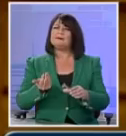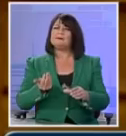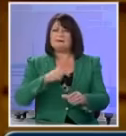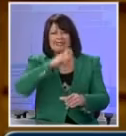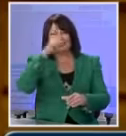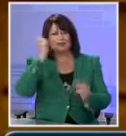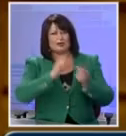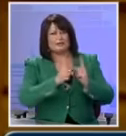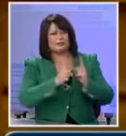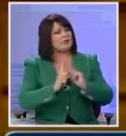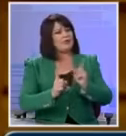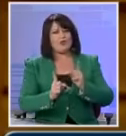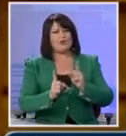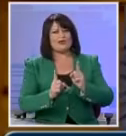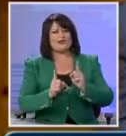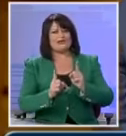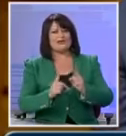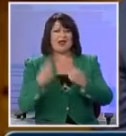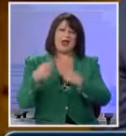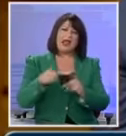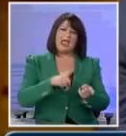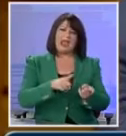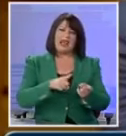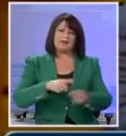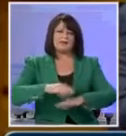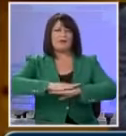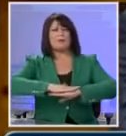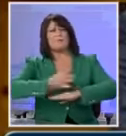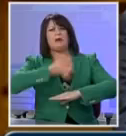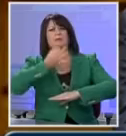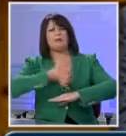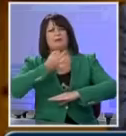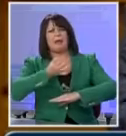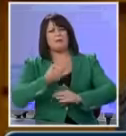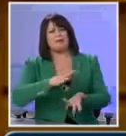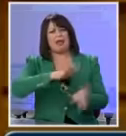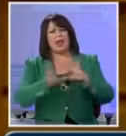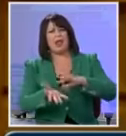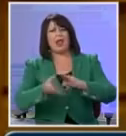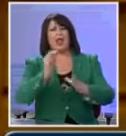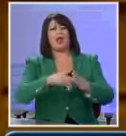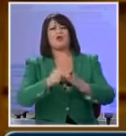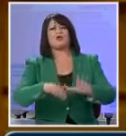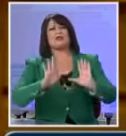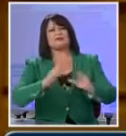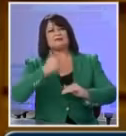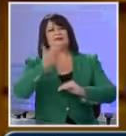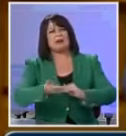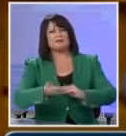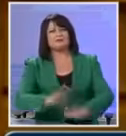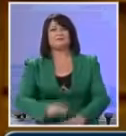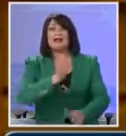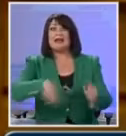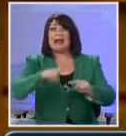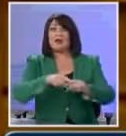δύσκολη συμφωνία με άλλα να λέμε στα μπαλκόνια και άλλα να υπογράφουμε μετά αμέσως μετά με τον ελληνικό λαό να τα